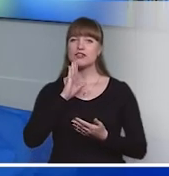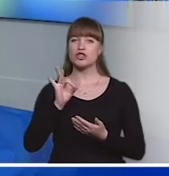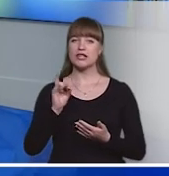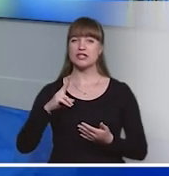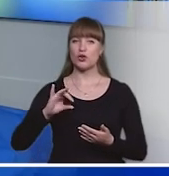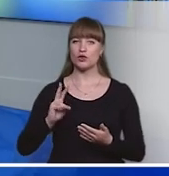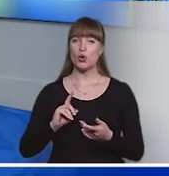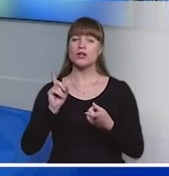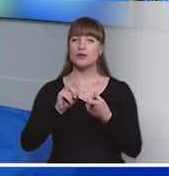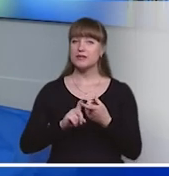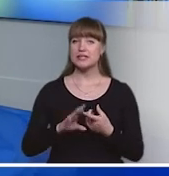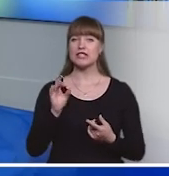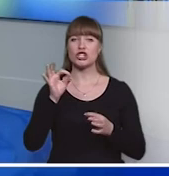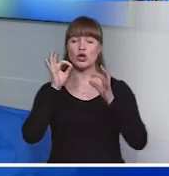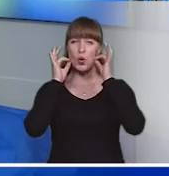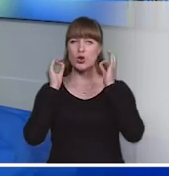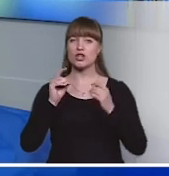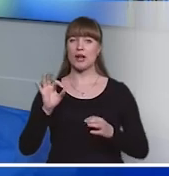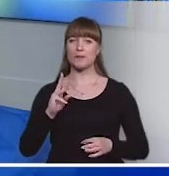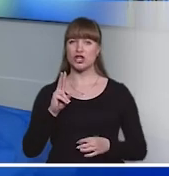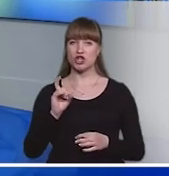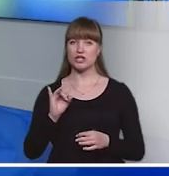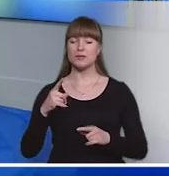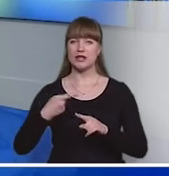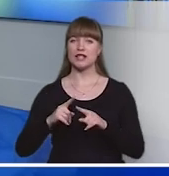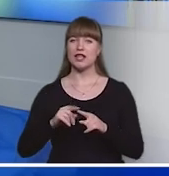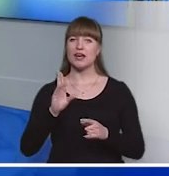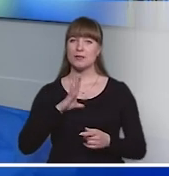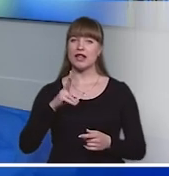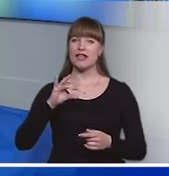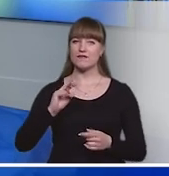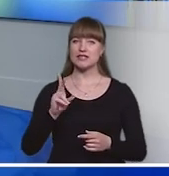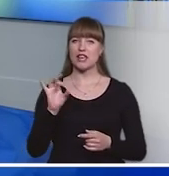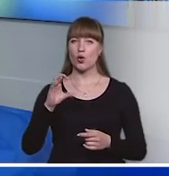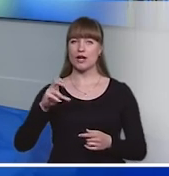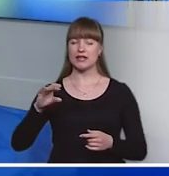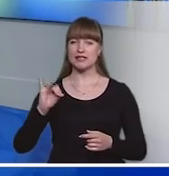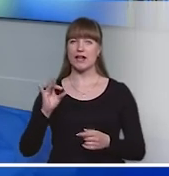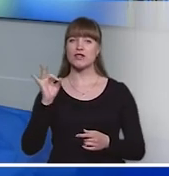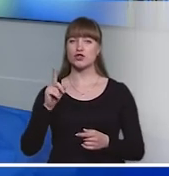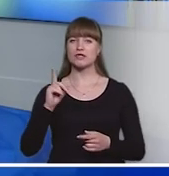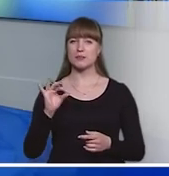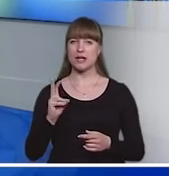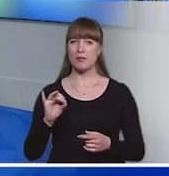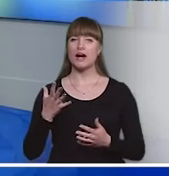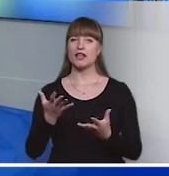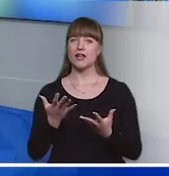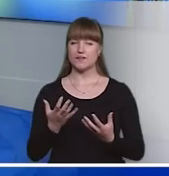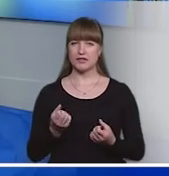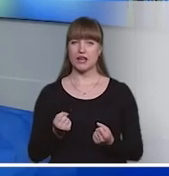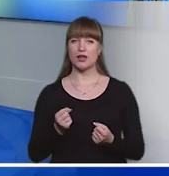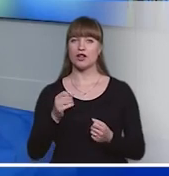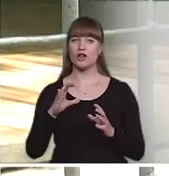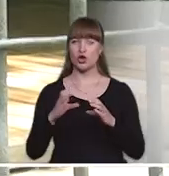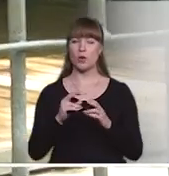из Ростов-Дона причислены к хищным кошкам. Их талисманом стала настоящая львица Олеся в ростовском зоопарке. Ее клуб взял под